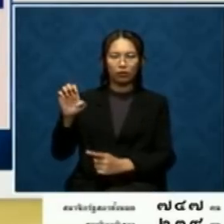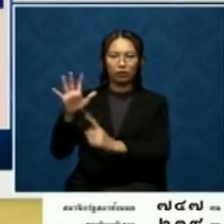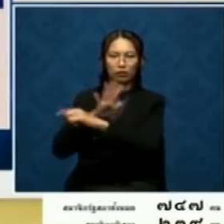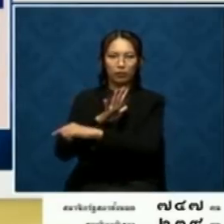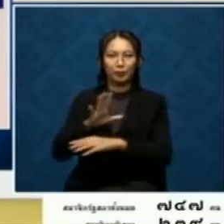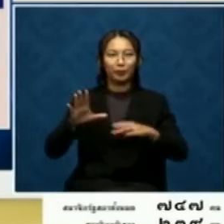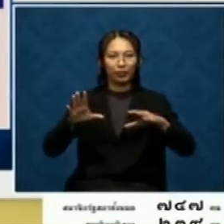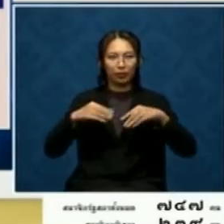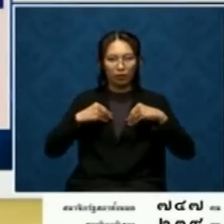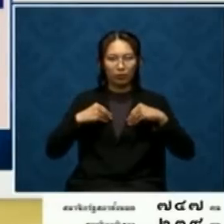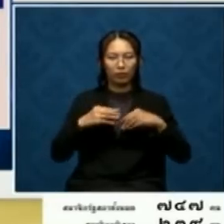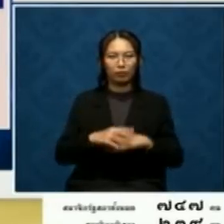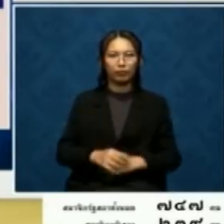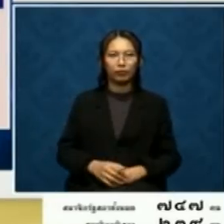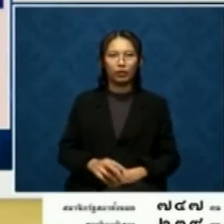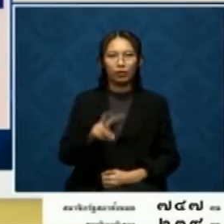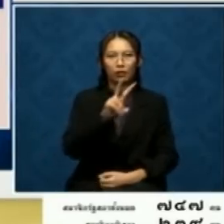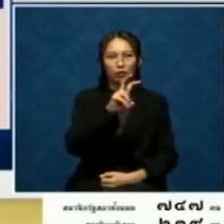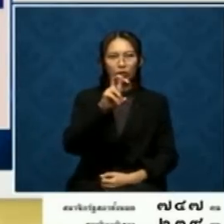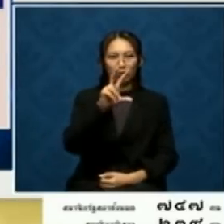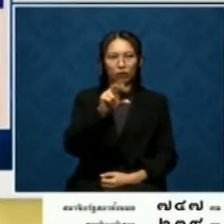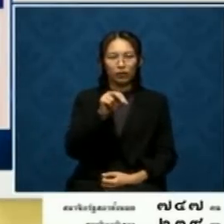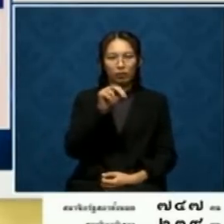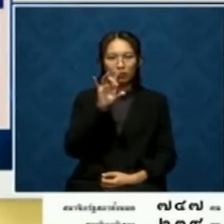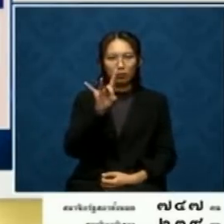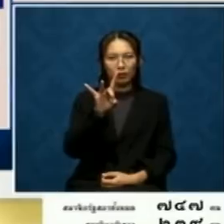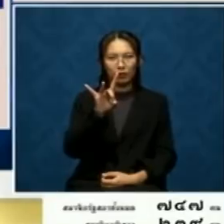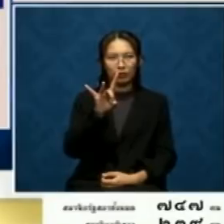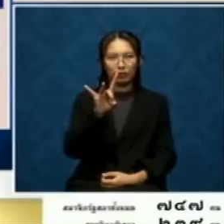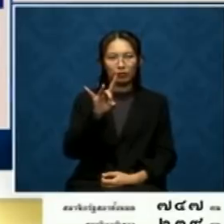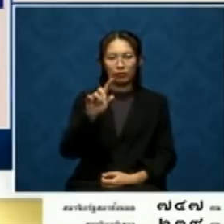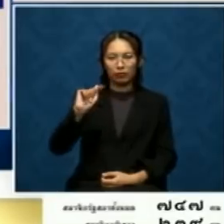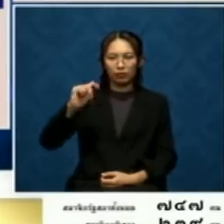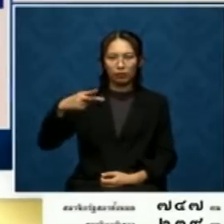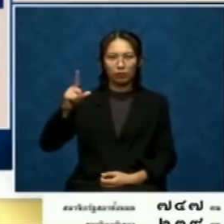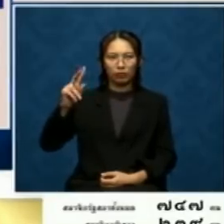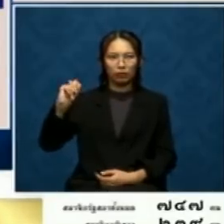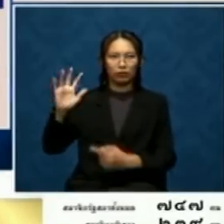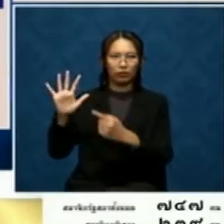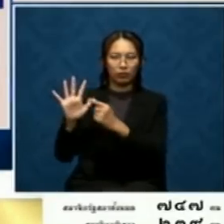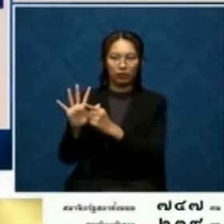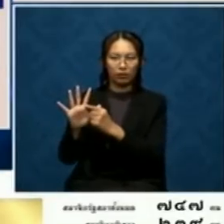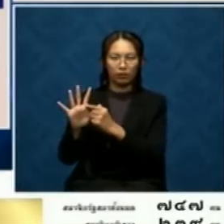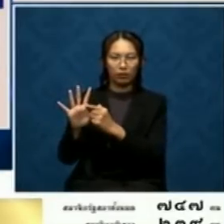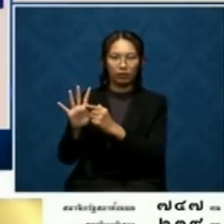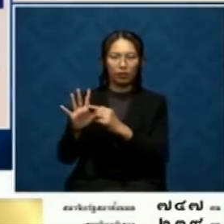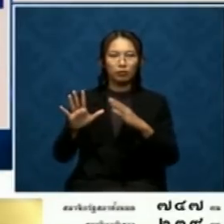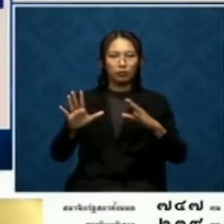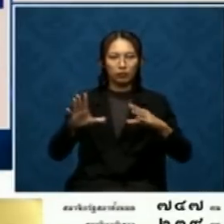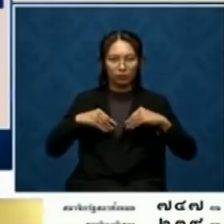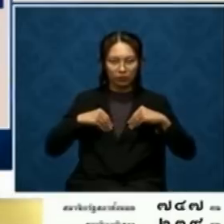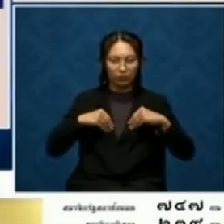จำก็มีกระทรวงการคลังนี่ก็มีชื่ออยู่เหมือนกันว่าอาจจะมาจากส่วนข้าราชการประจำนะครับ